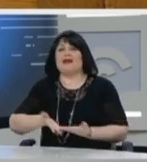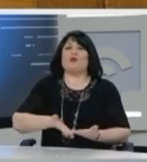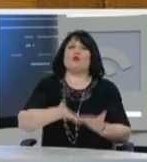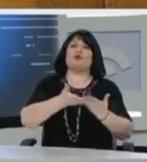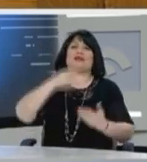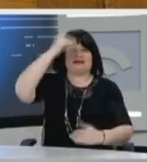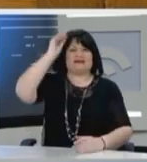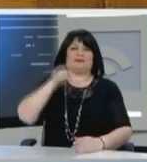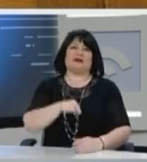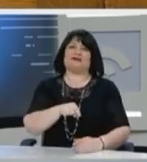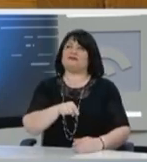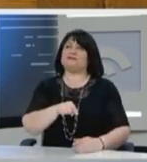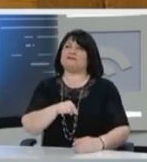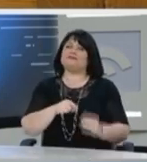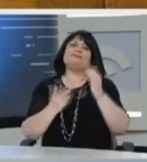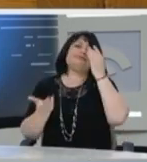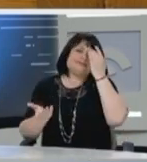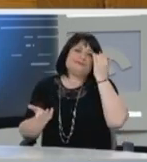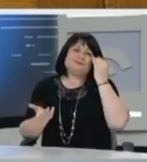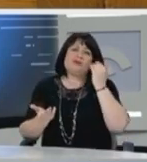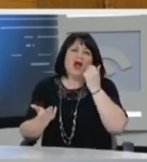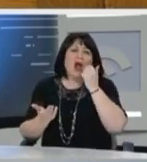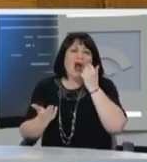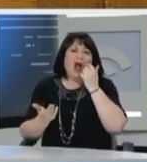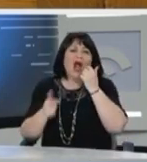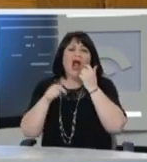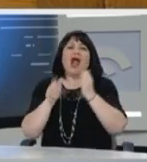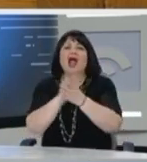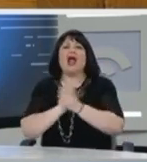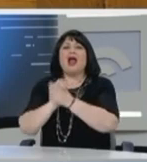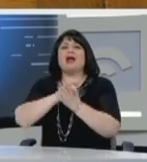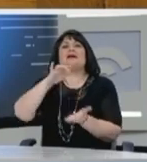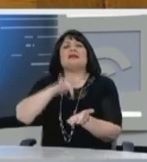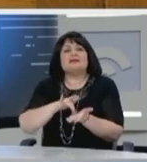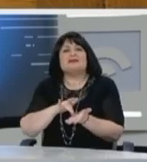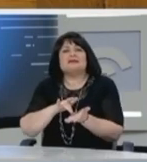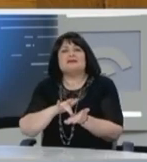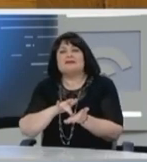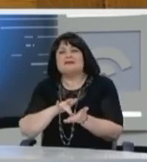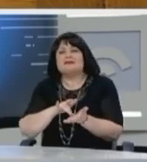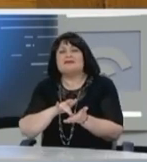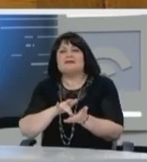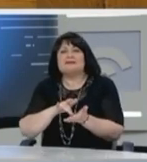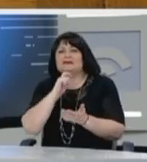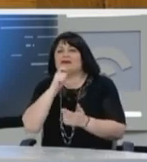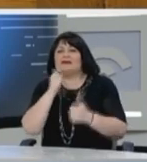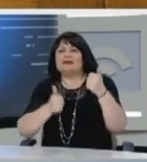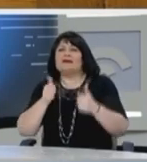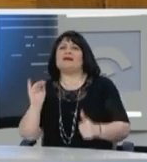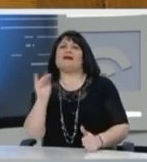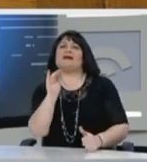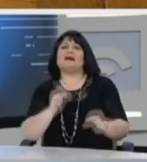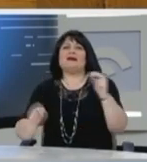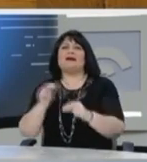Τσίπρα. Εκεί τα 11 σημεία της Ένωσης Κεντρών και πρώτα το δημοψήφισμα για τη Μακεδονία αν δεν γίνει